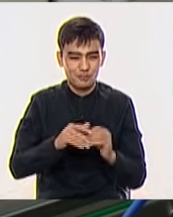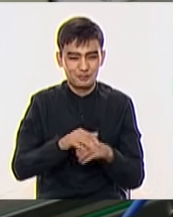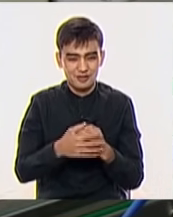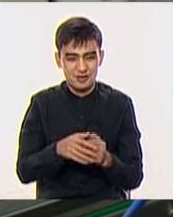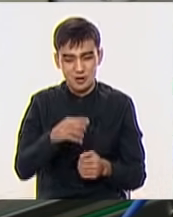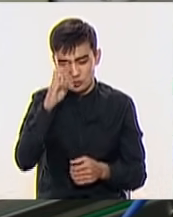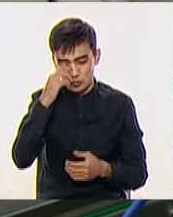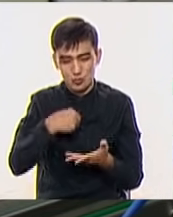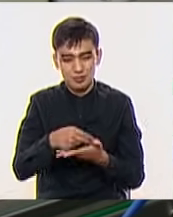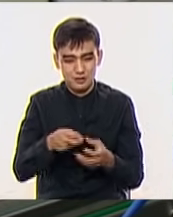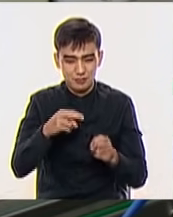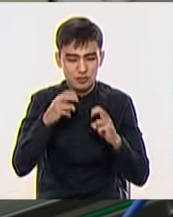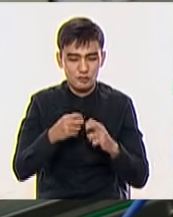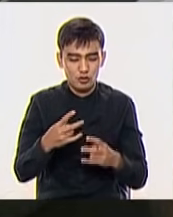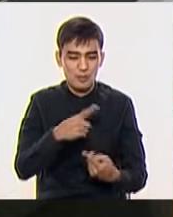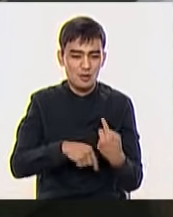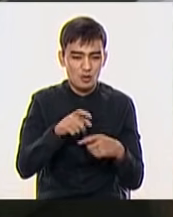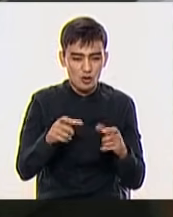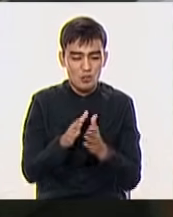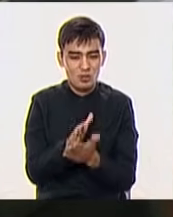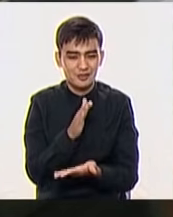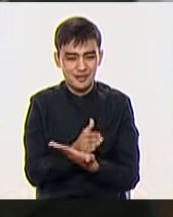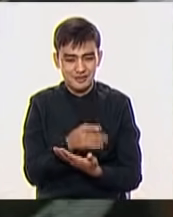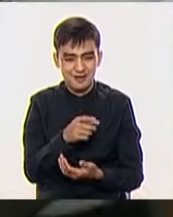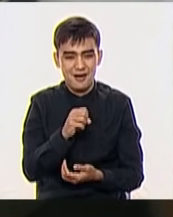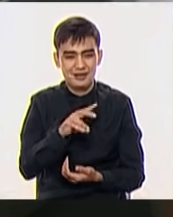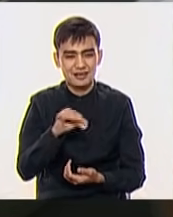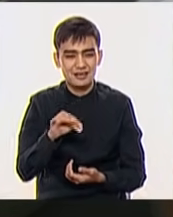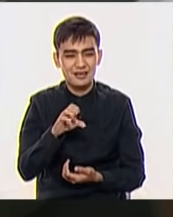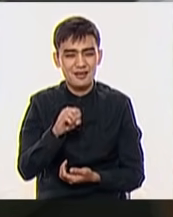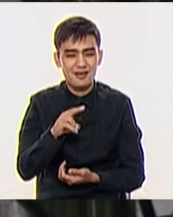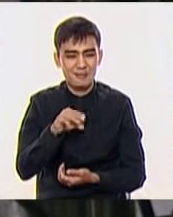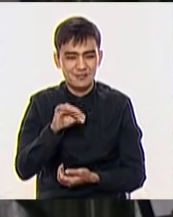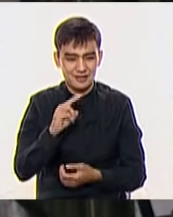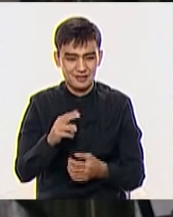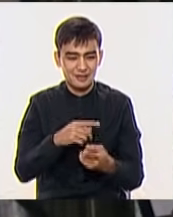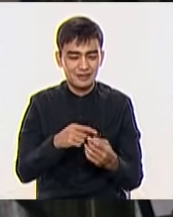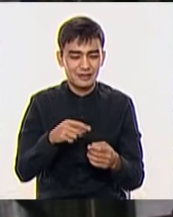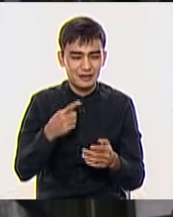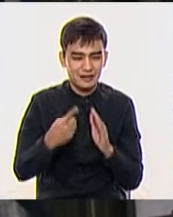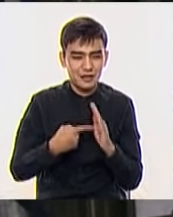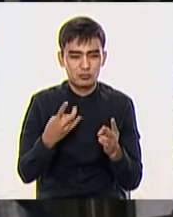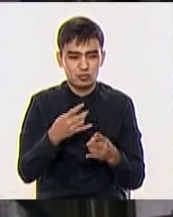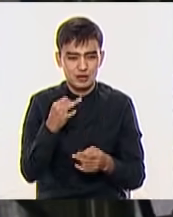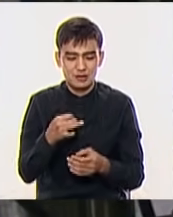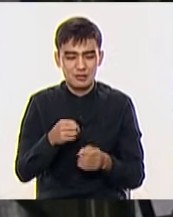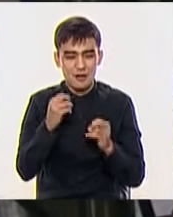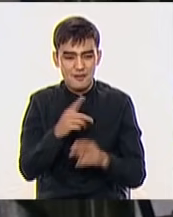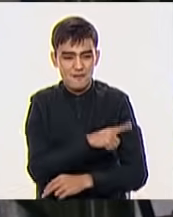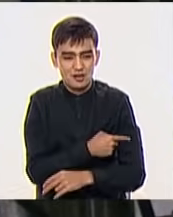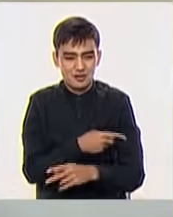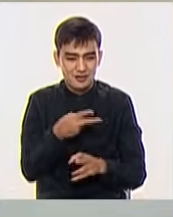по госзакупу. Бизнесмены просят применить к закупу антисептиков такие же требования, как для приобретения